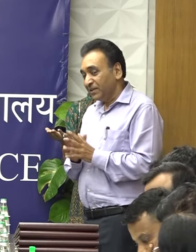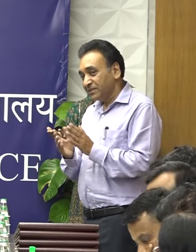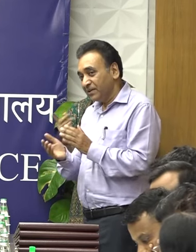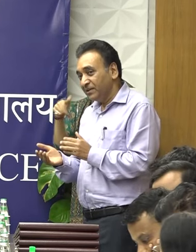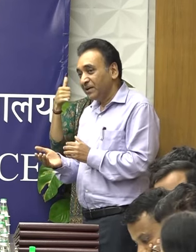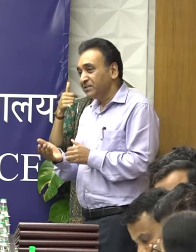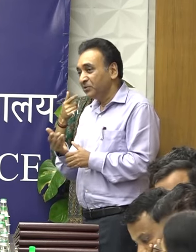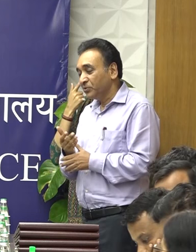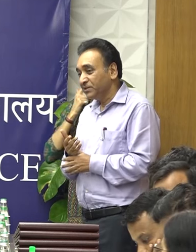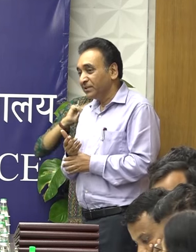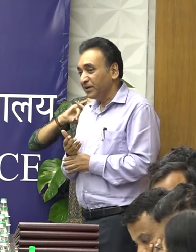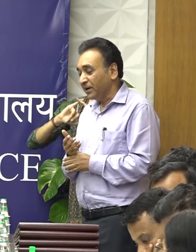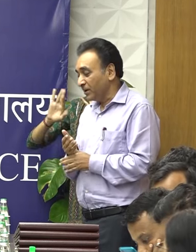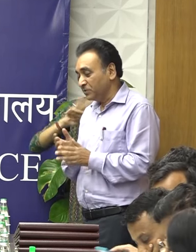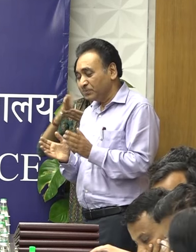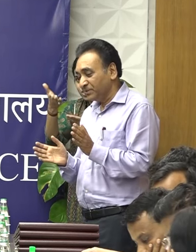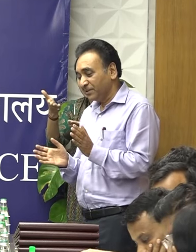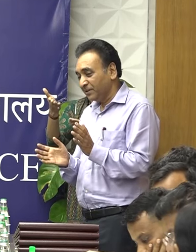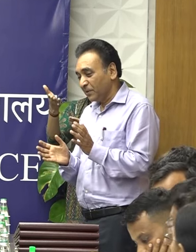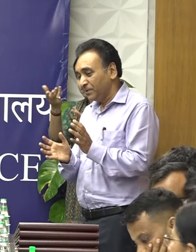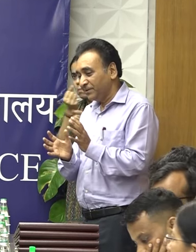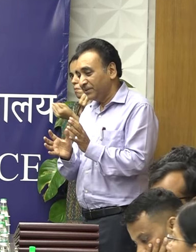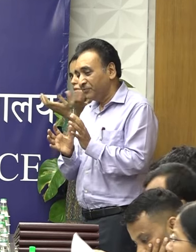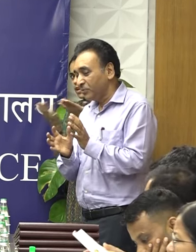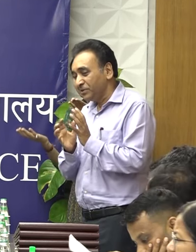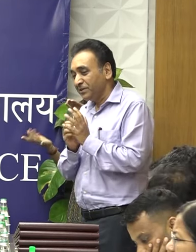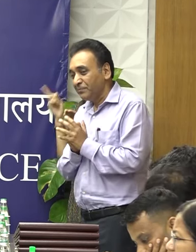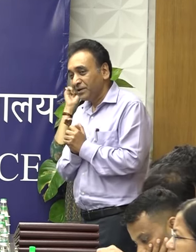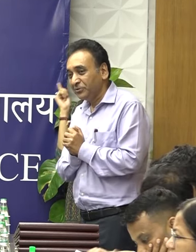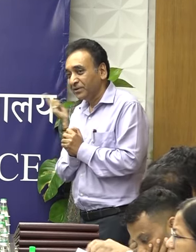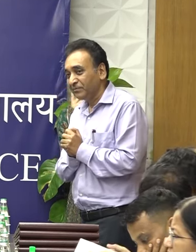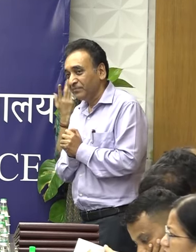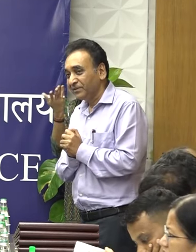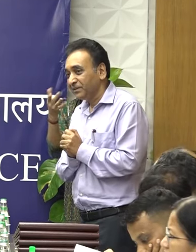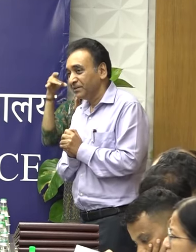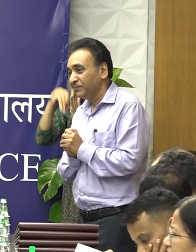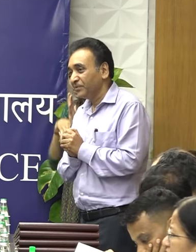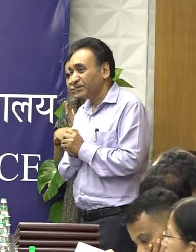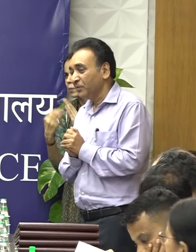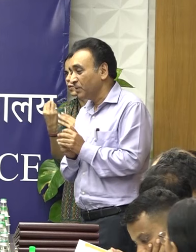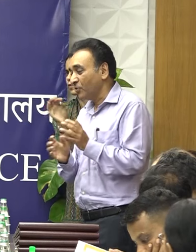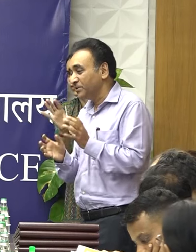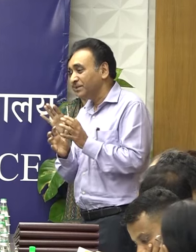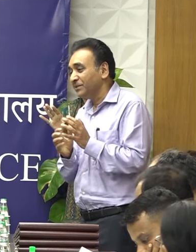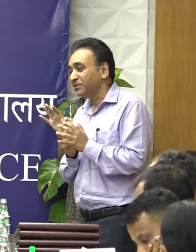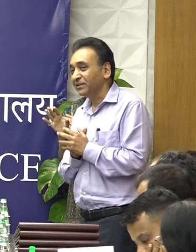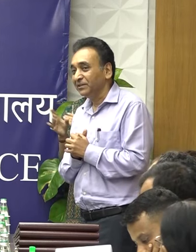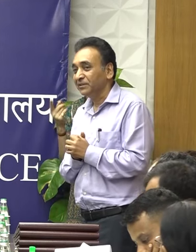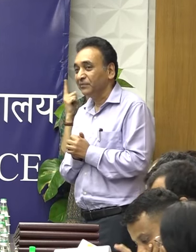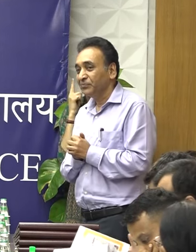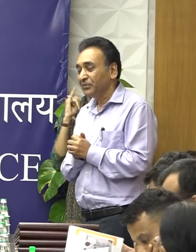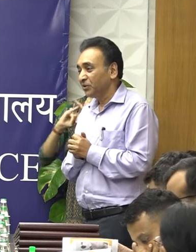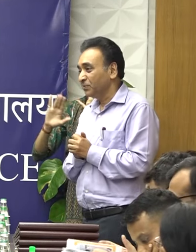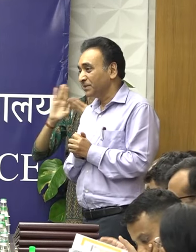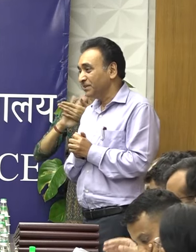फिर सर इंडिया साइनिंग हैंड्स है, UP से. आज सर अपन डेफ कम्युनिटी के लिए पहले थोड़ा एक तरह से अपना बहुत ज़्यादा नेटवर्किंग नहीं